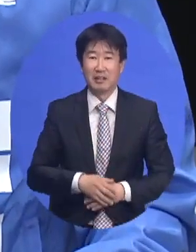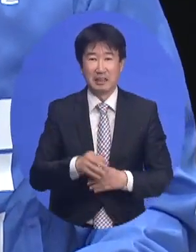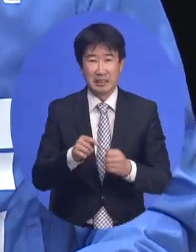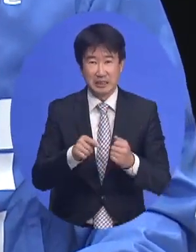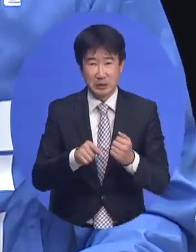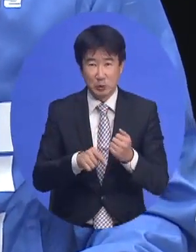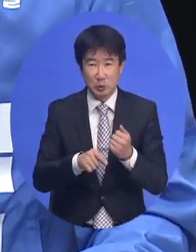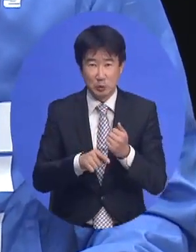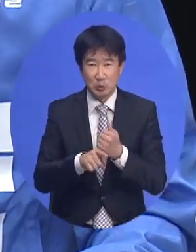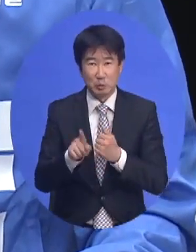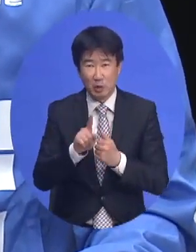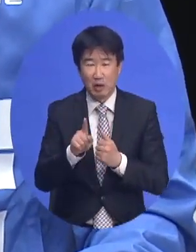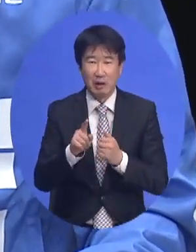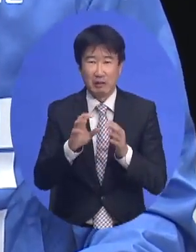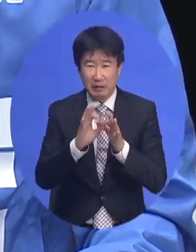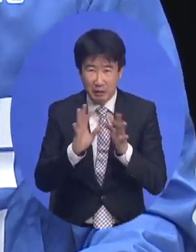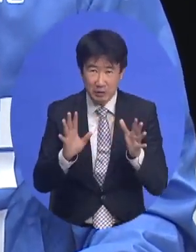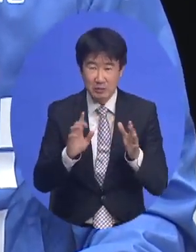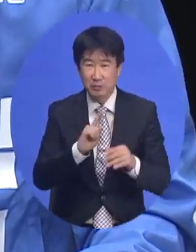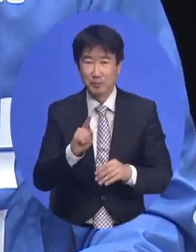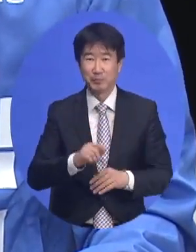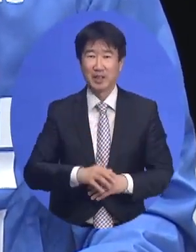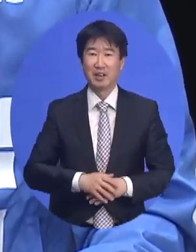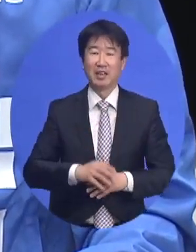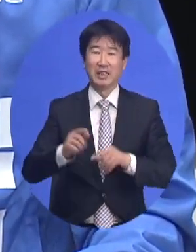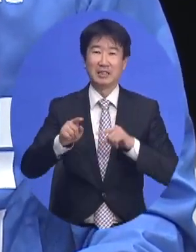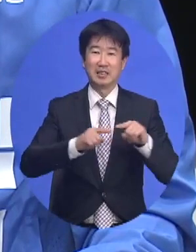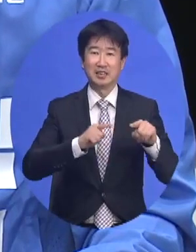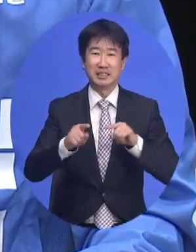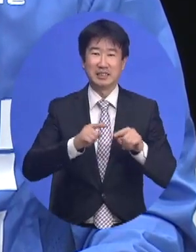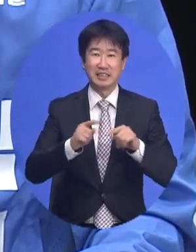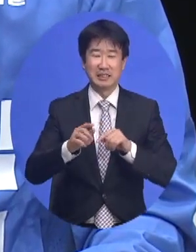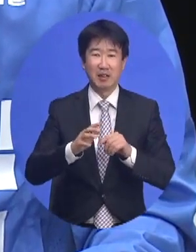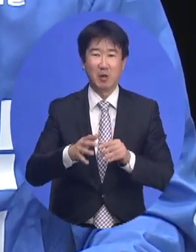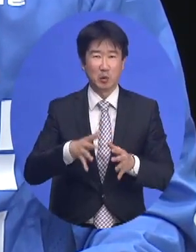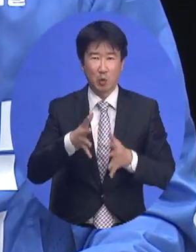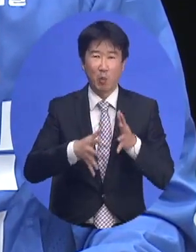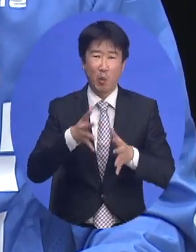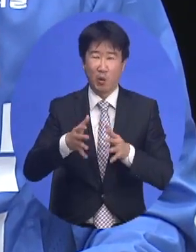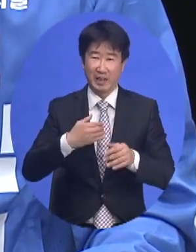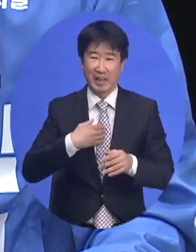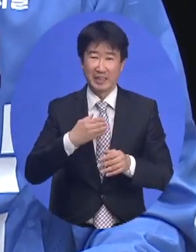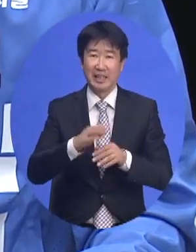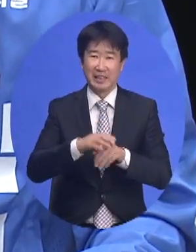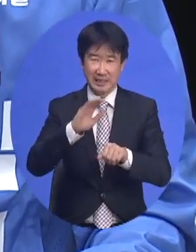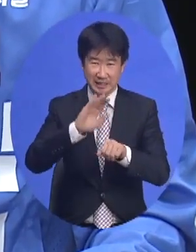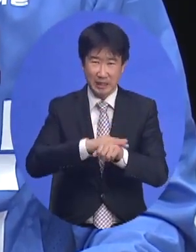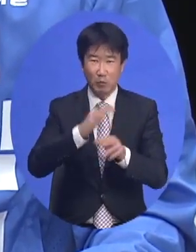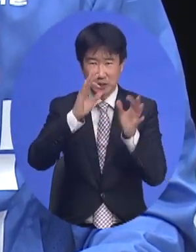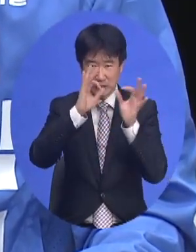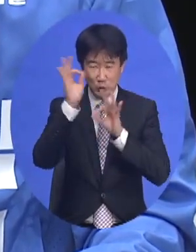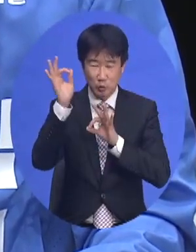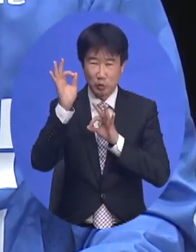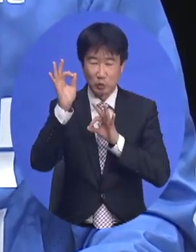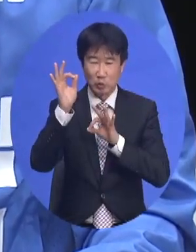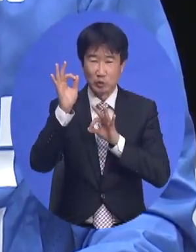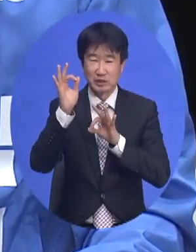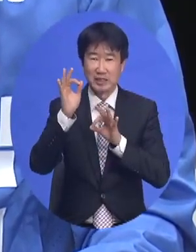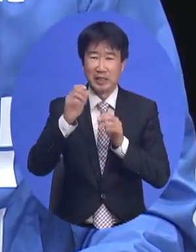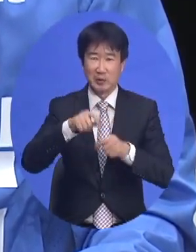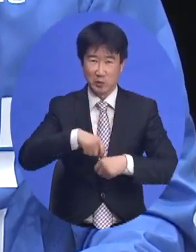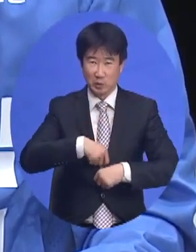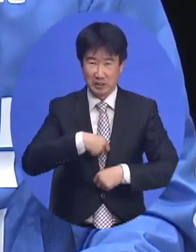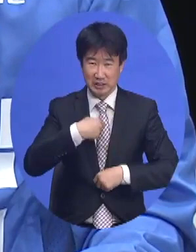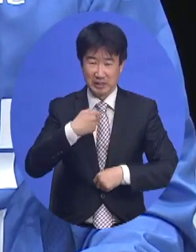여하를 불문하고 그 정치 초년생의 불찰 실수였다고